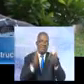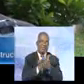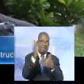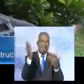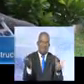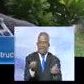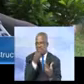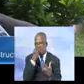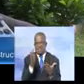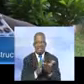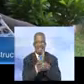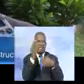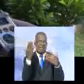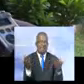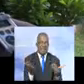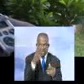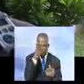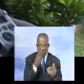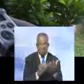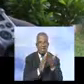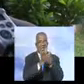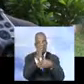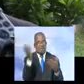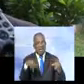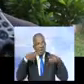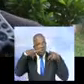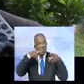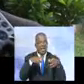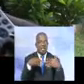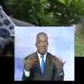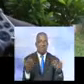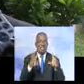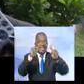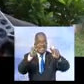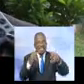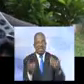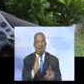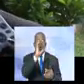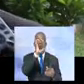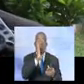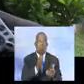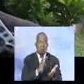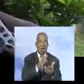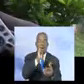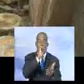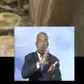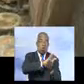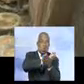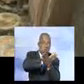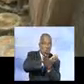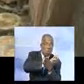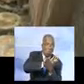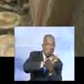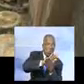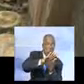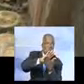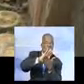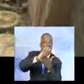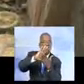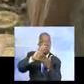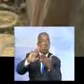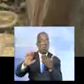à améliorer les conditions de vie des populations qui vivent dans les quartiers précaires, appelés communément bidonvilles dans le cadre de ce projet-là. 100 villes